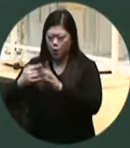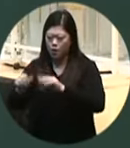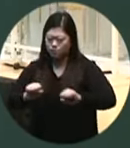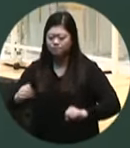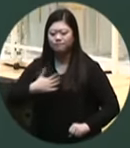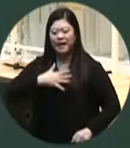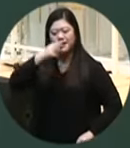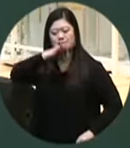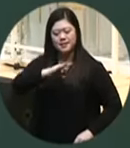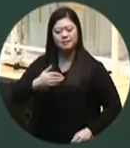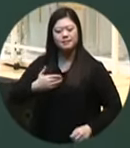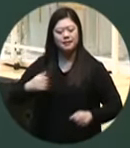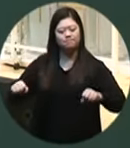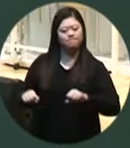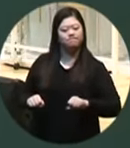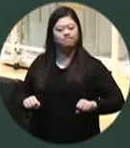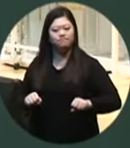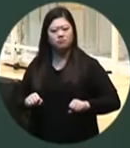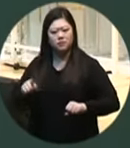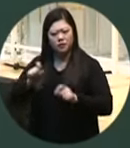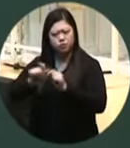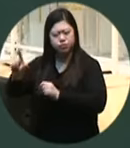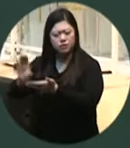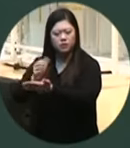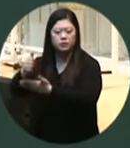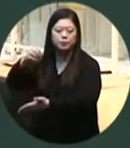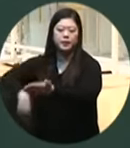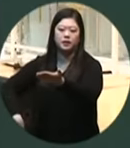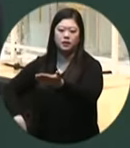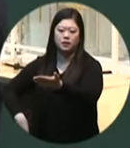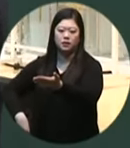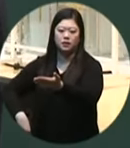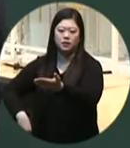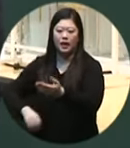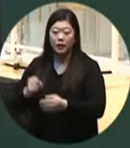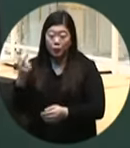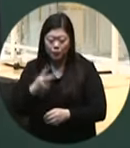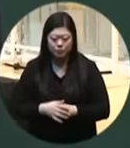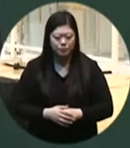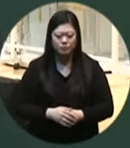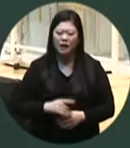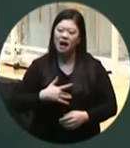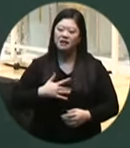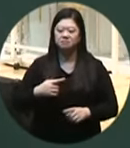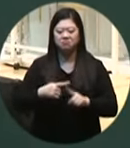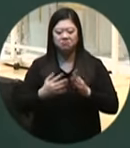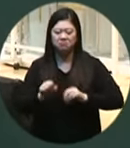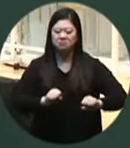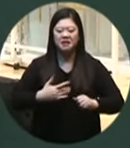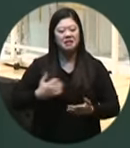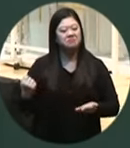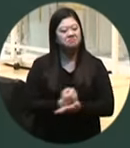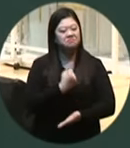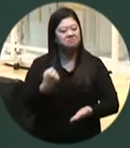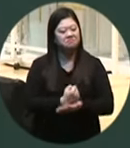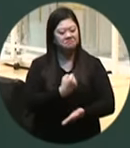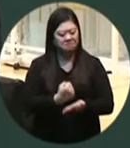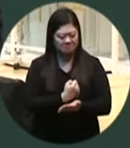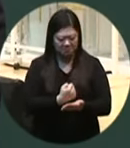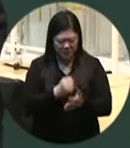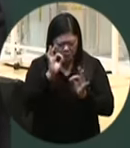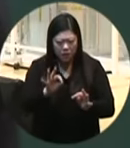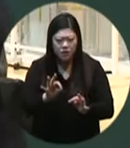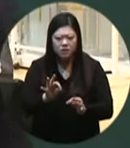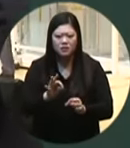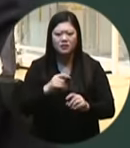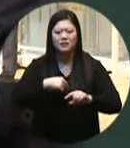if it's beneficial to me, then I will make a huge trouble inside of the church. 섭섭하다. 너 하나님이 섭섭합니까? 내가 섭섭하다 이거야. And you're resentful and angry inside